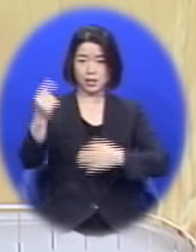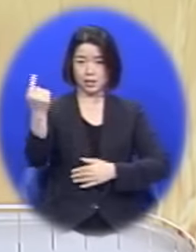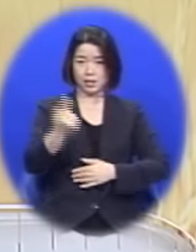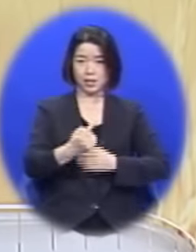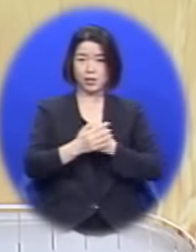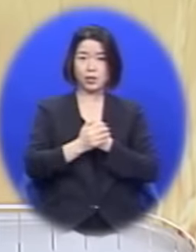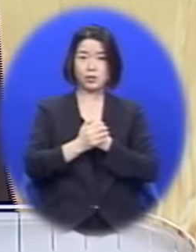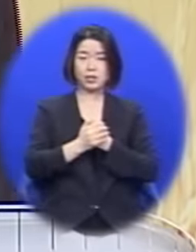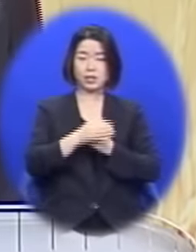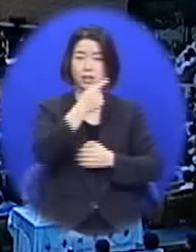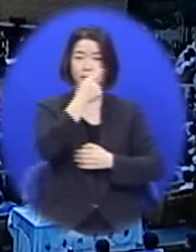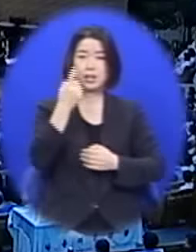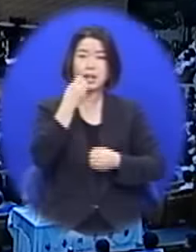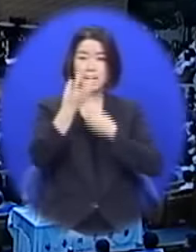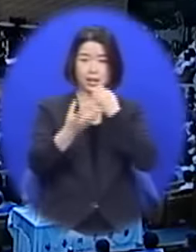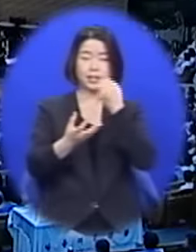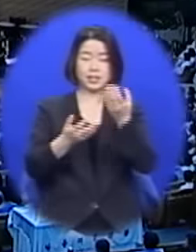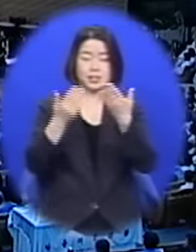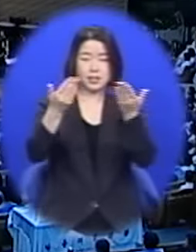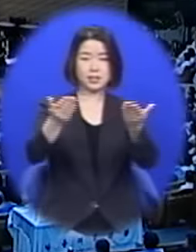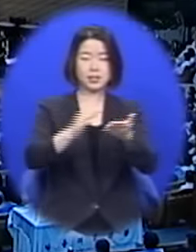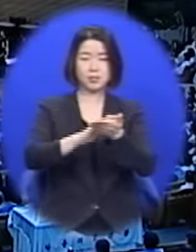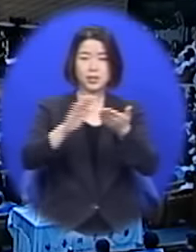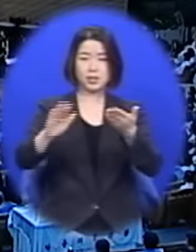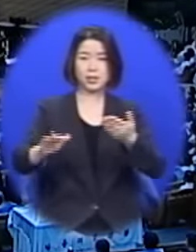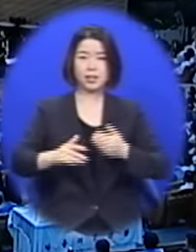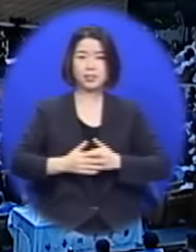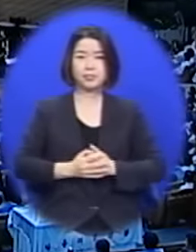나오셔서 간증을 해주시겠습니다.